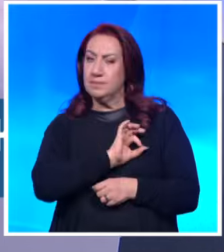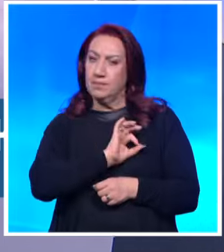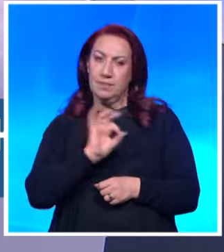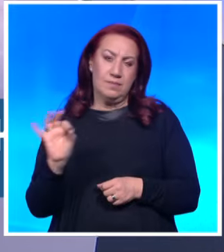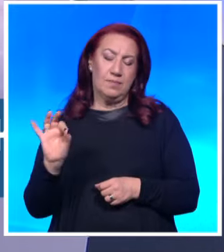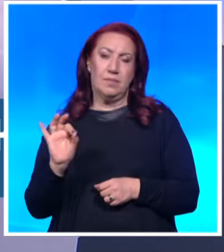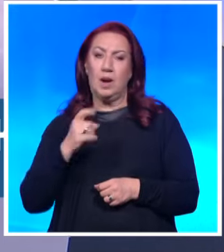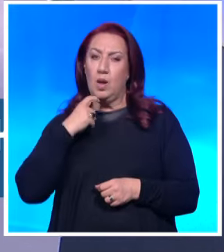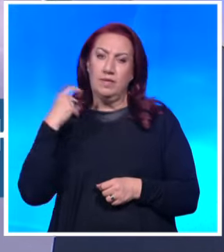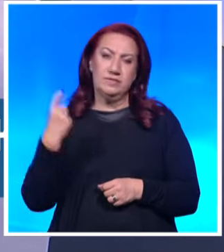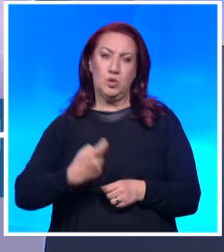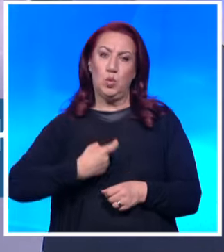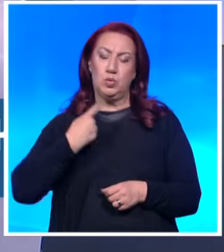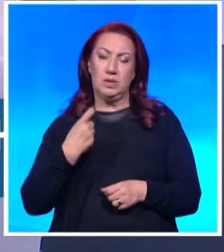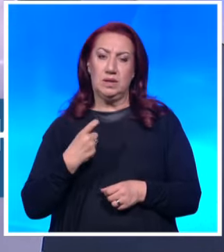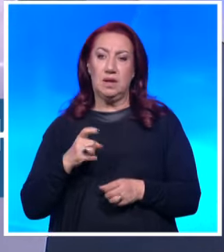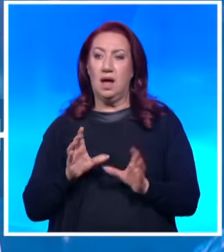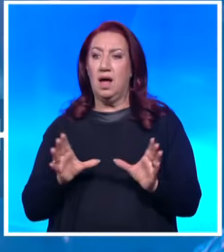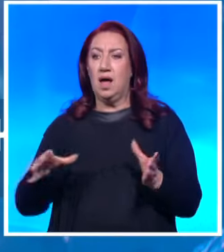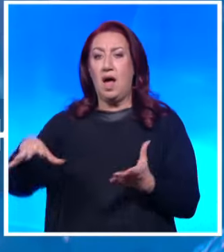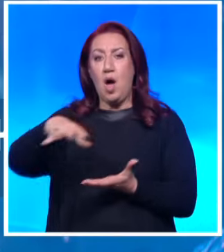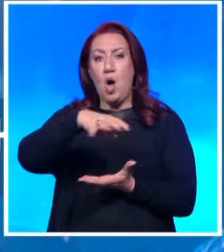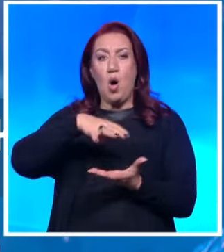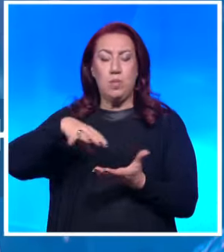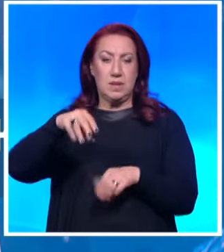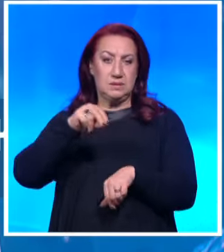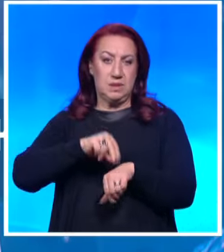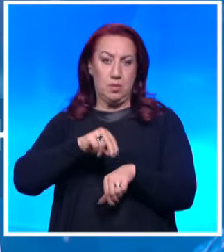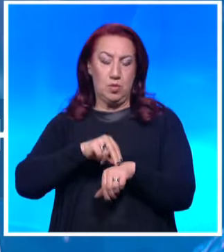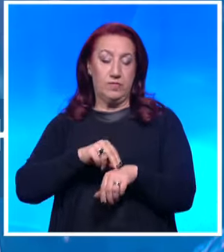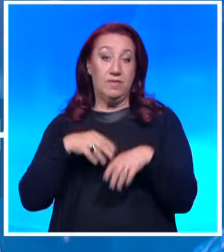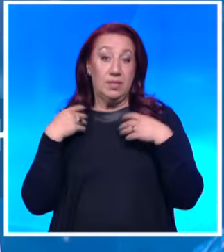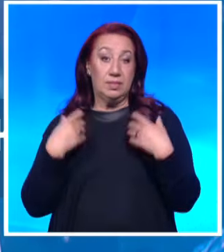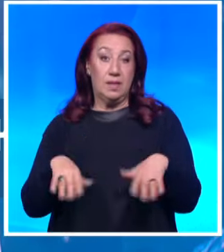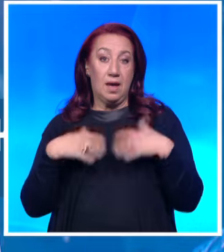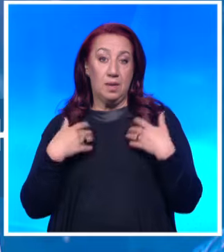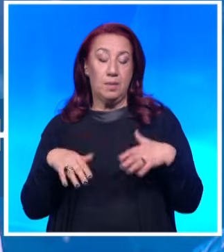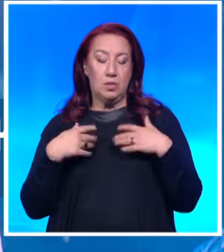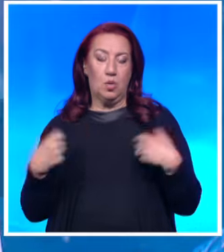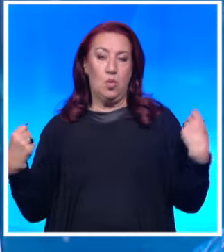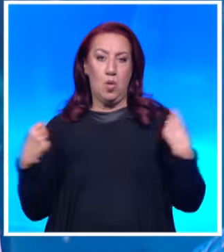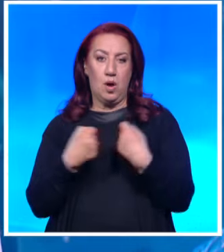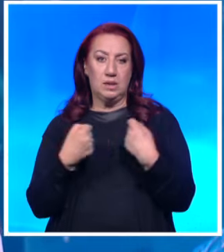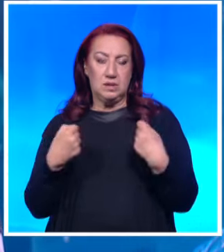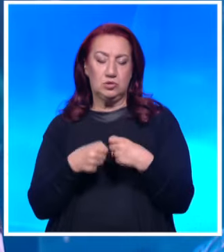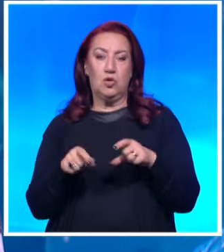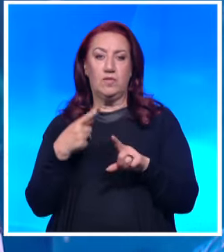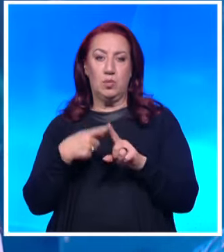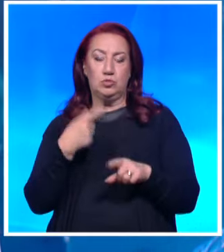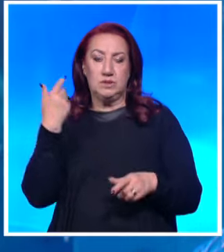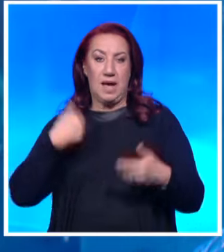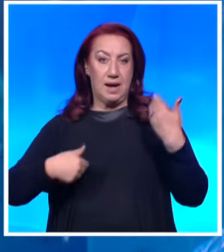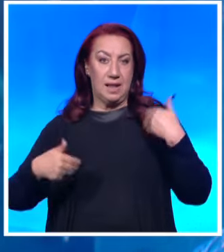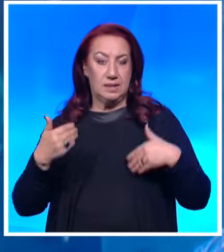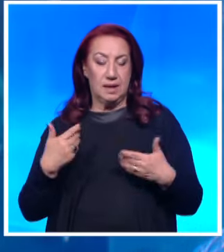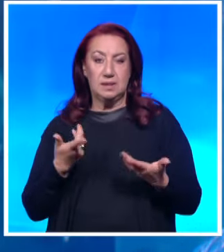област Пловдив се очертава като областта в България с най-висок брой пътно-транспортни произшествия със ранени. Това е